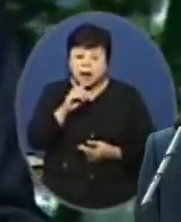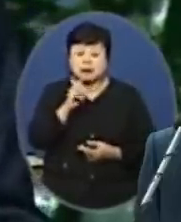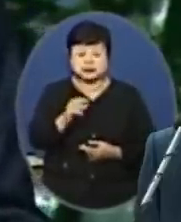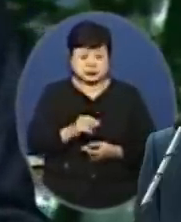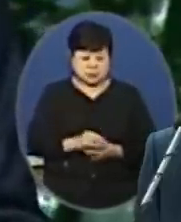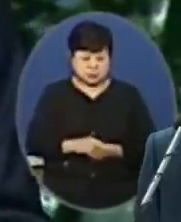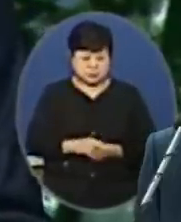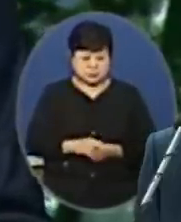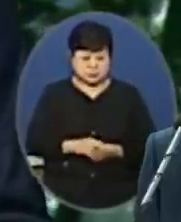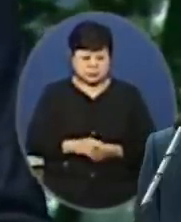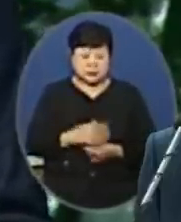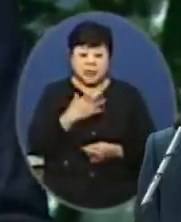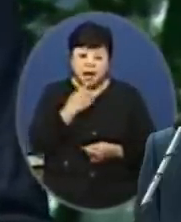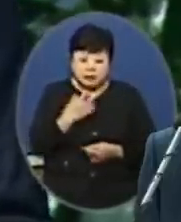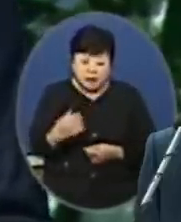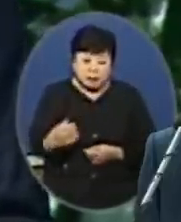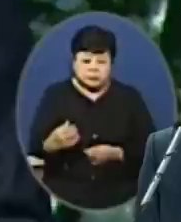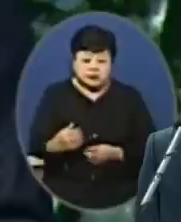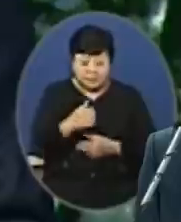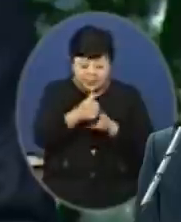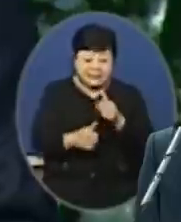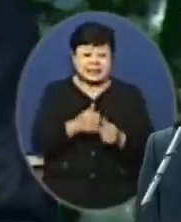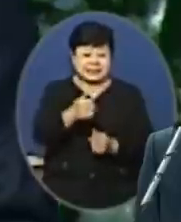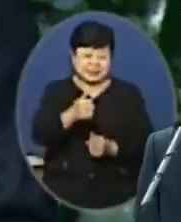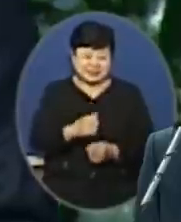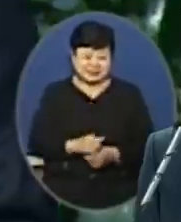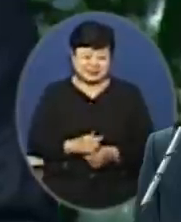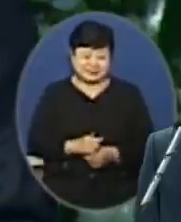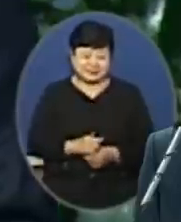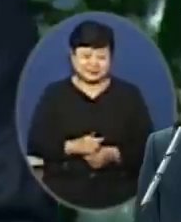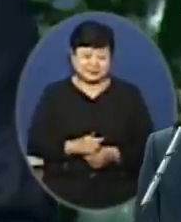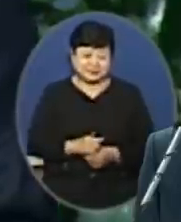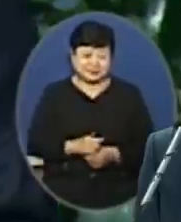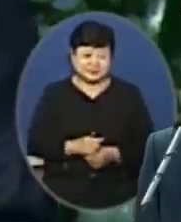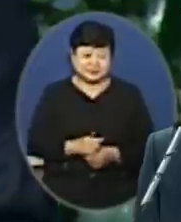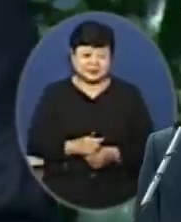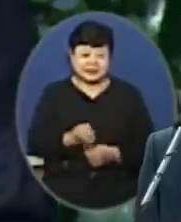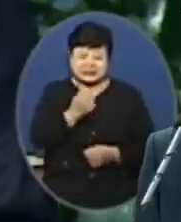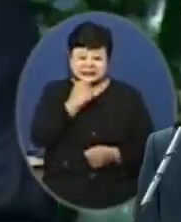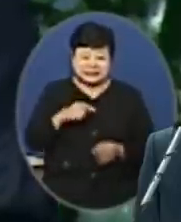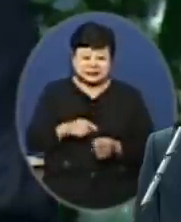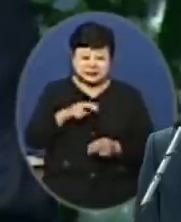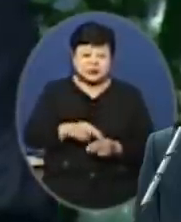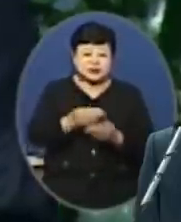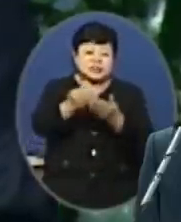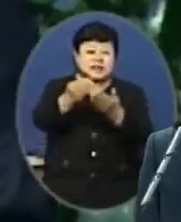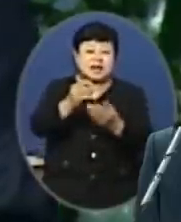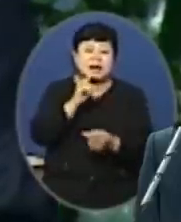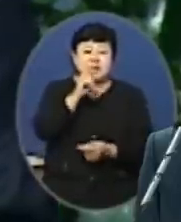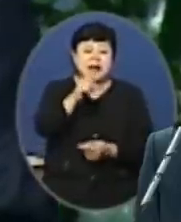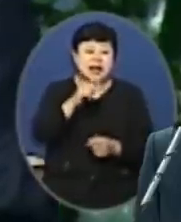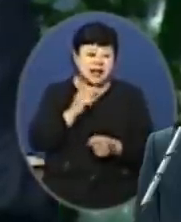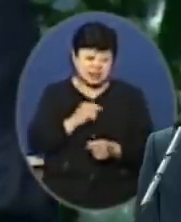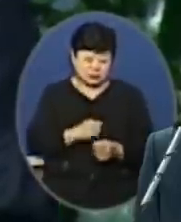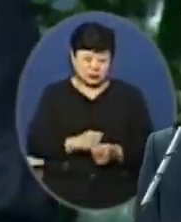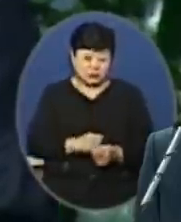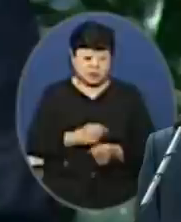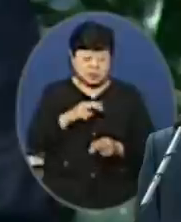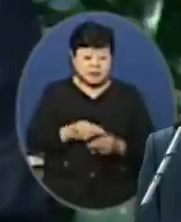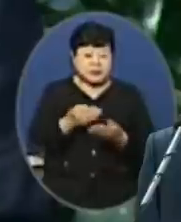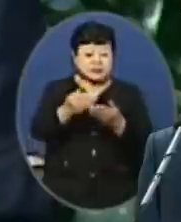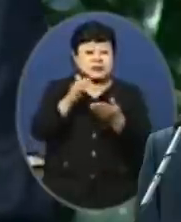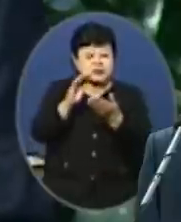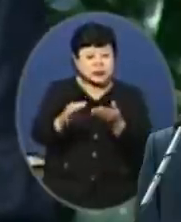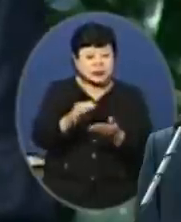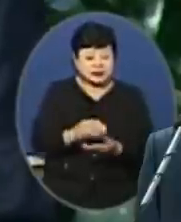분명히 기록되어 있습니다. 아브라함은 하나님이 날 보고 이삭을 잡아 제물로 드리라고 하더라도 내가 제물로 드리고